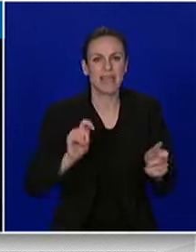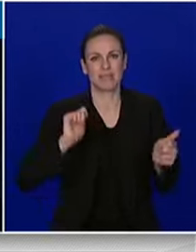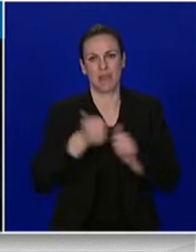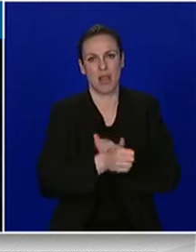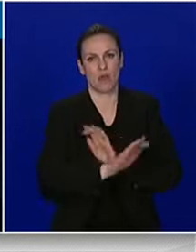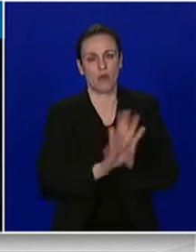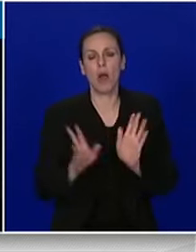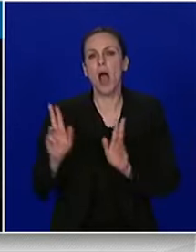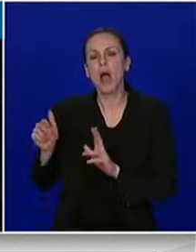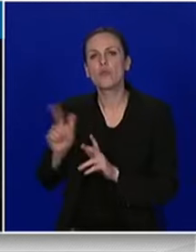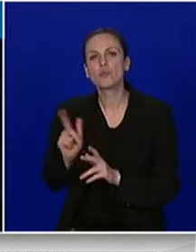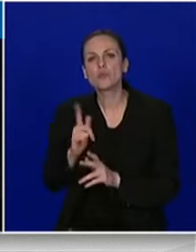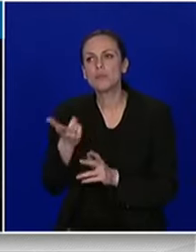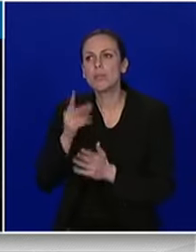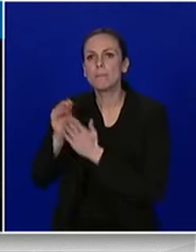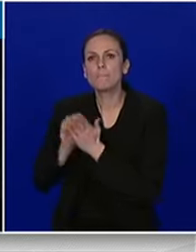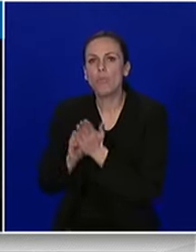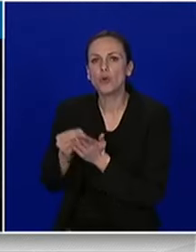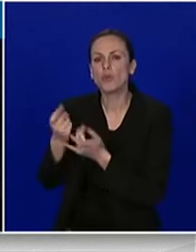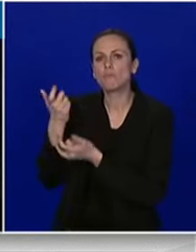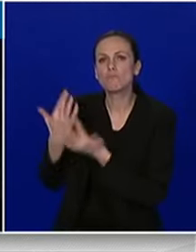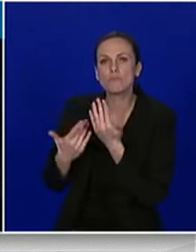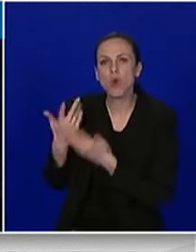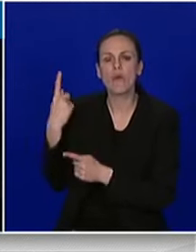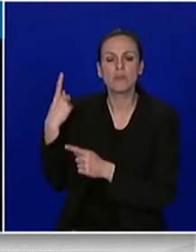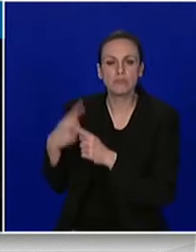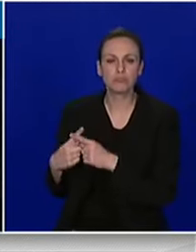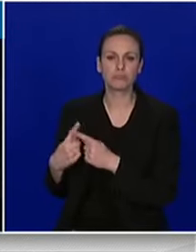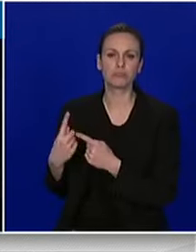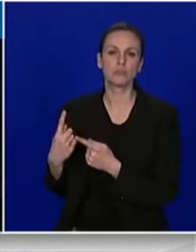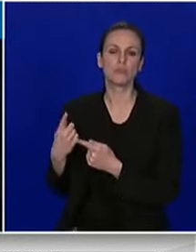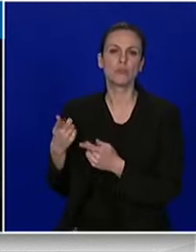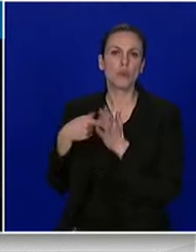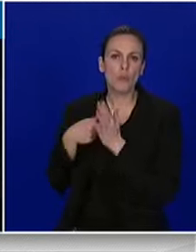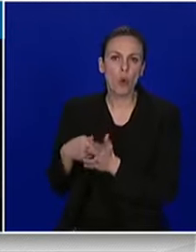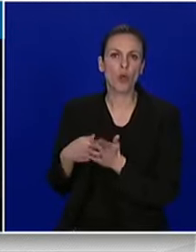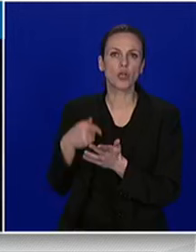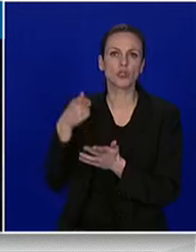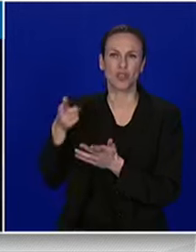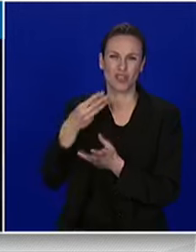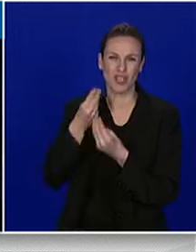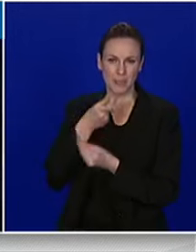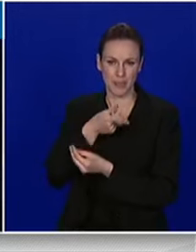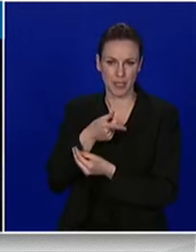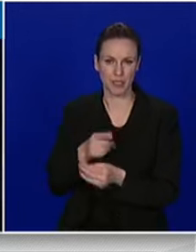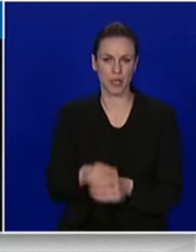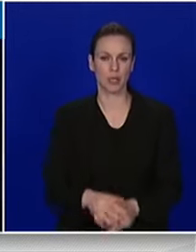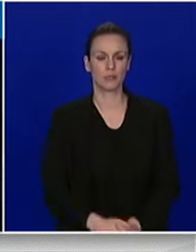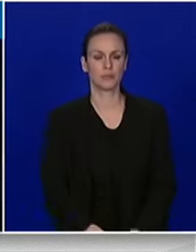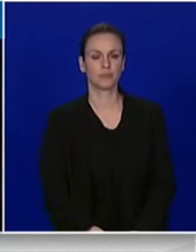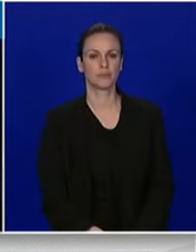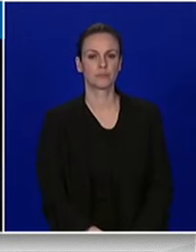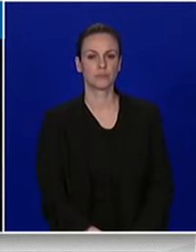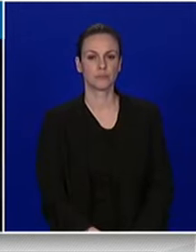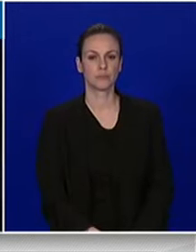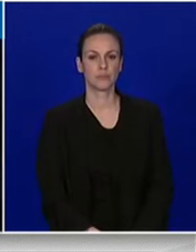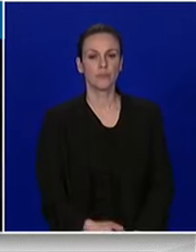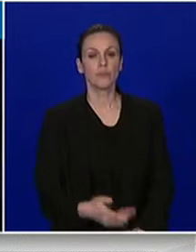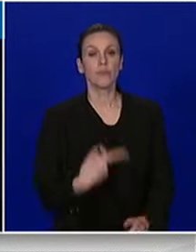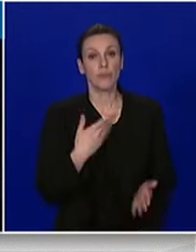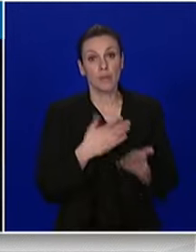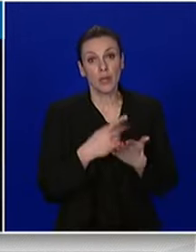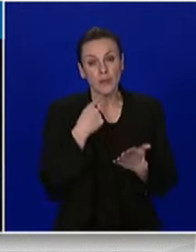Kad možemo očekivati neke podatke, neke brojke konkretne koje bi mogle ilustrirati to što govorite? Što sam vam